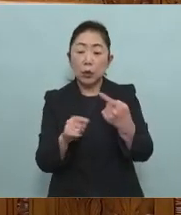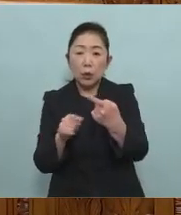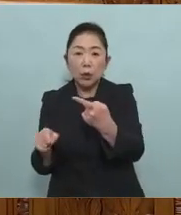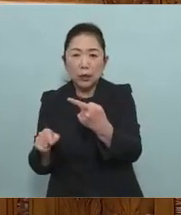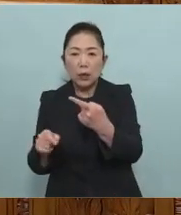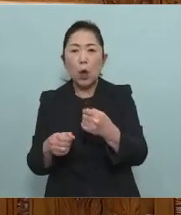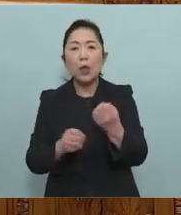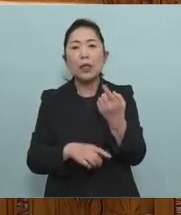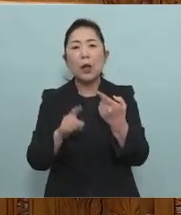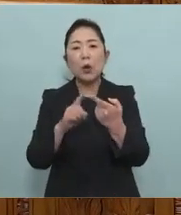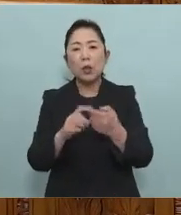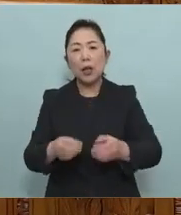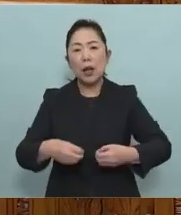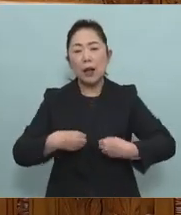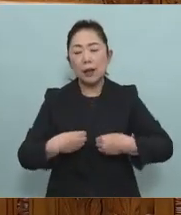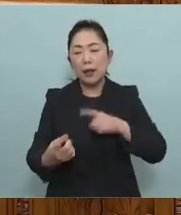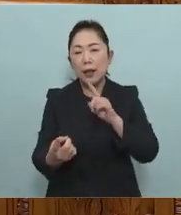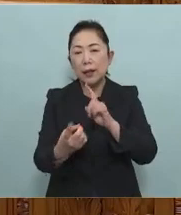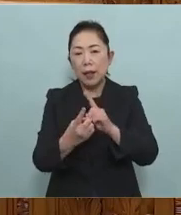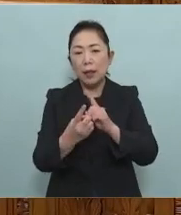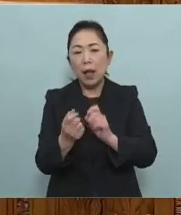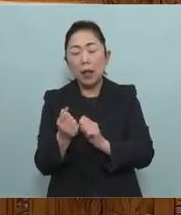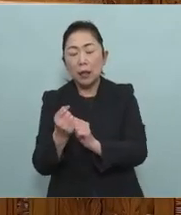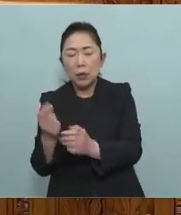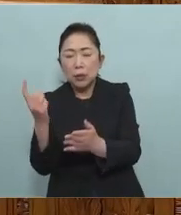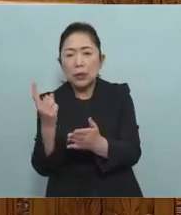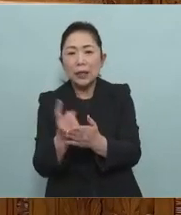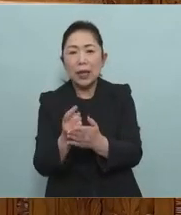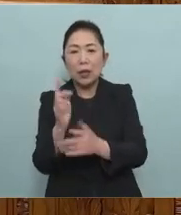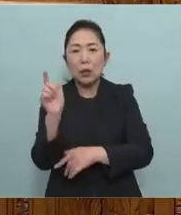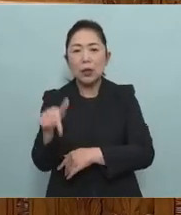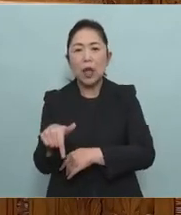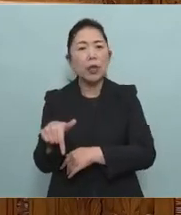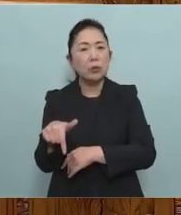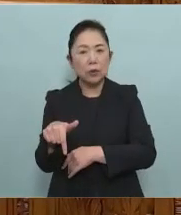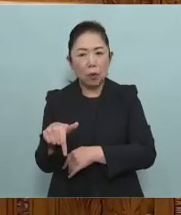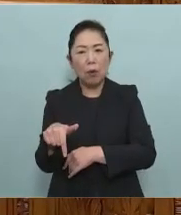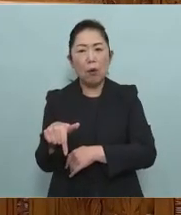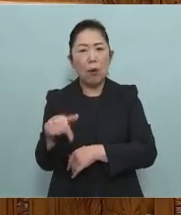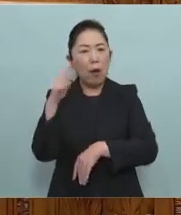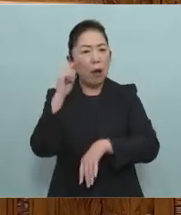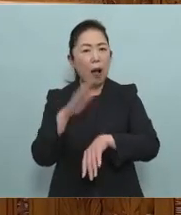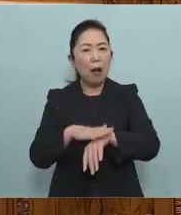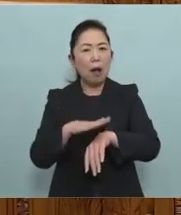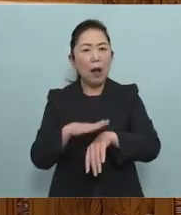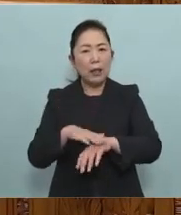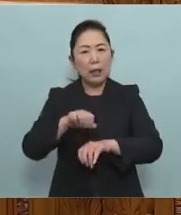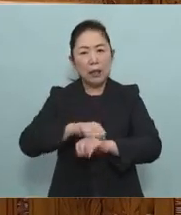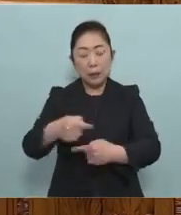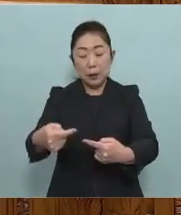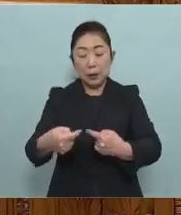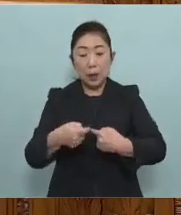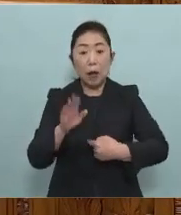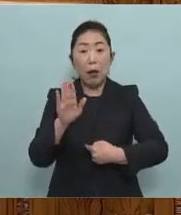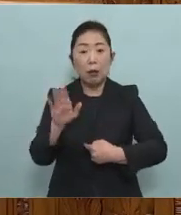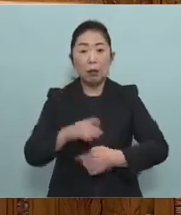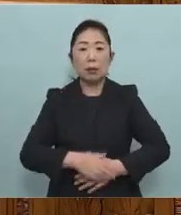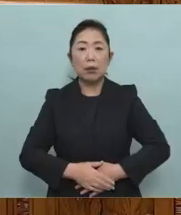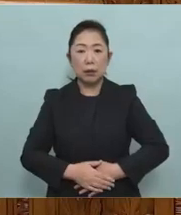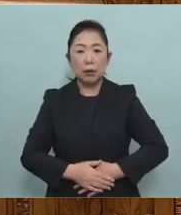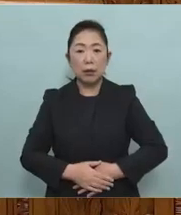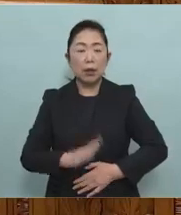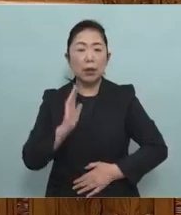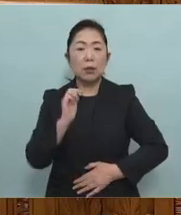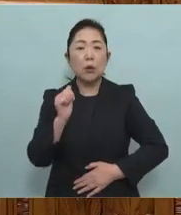の基本的な感染対策に依存するばかりの政府の無策ぶりに苦言を呈しておられました。総